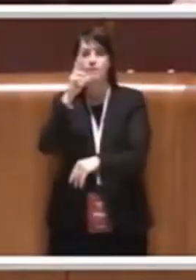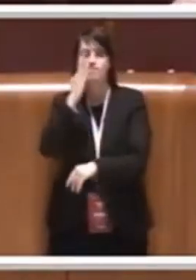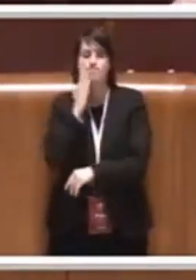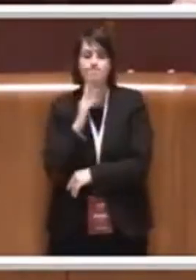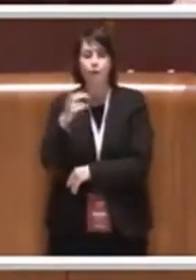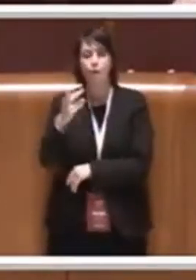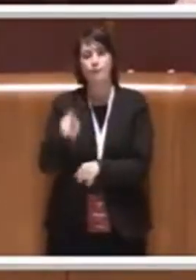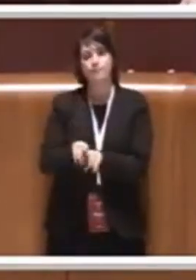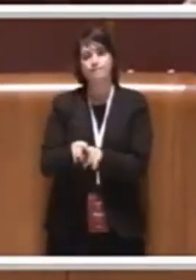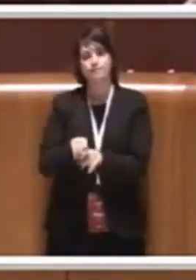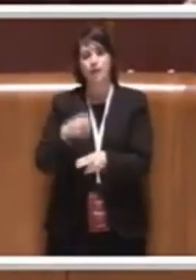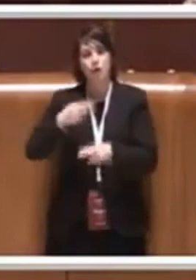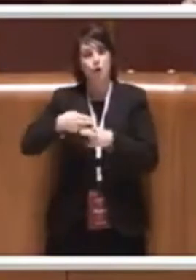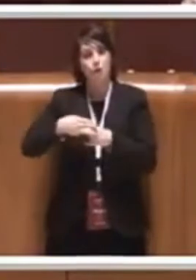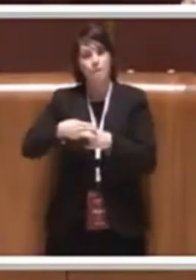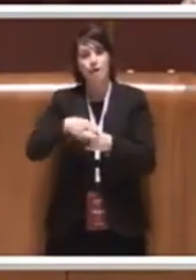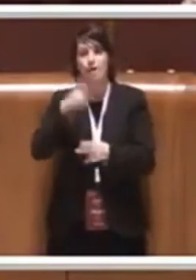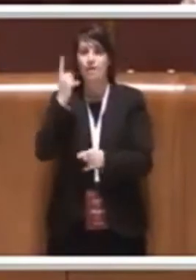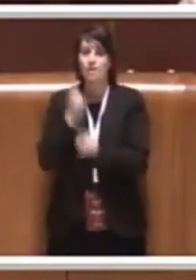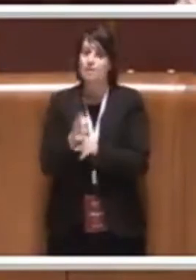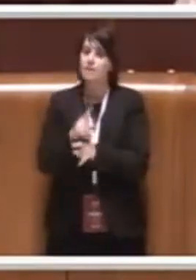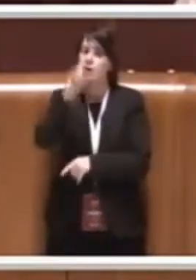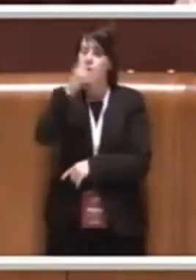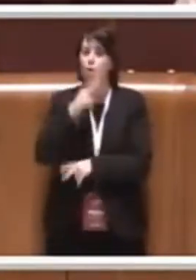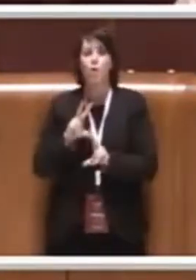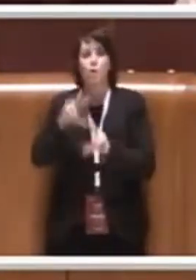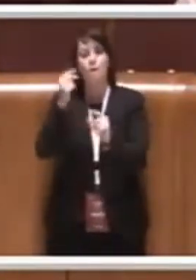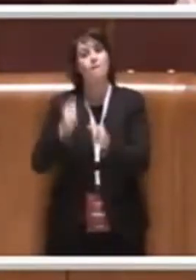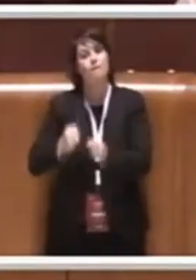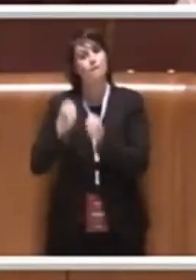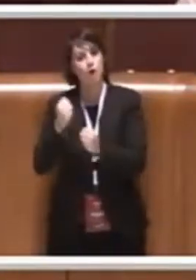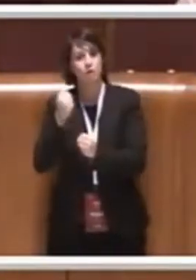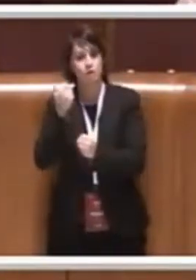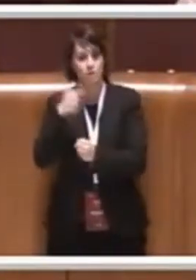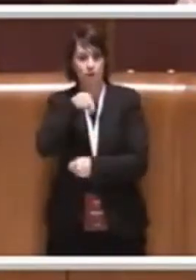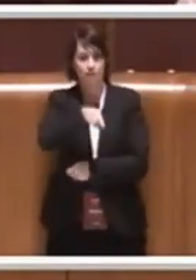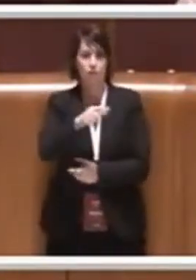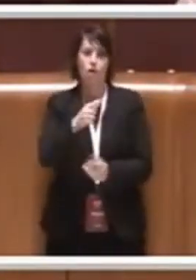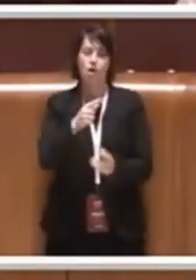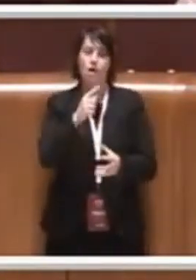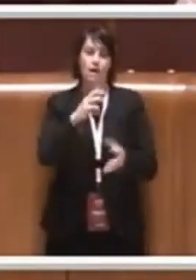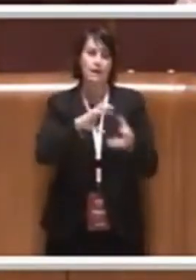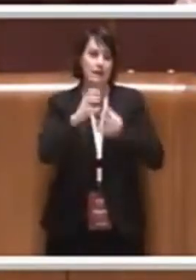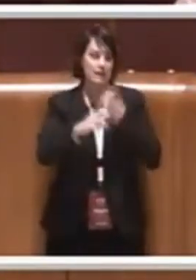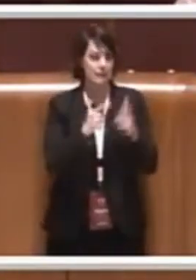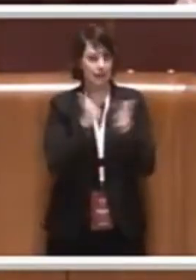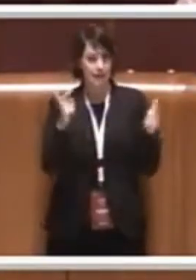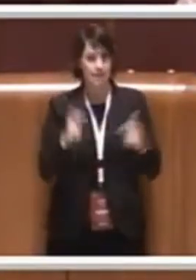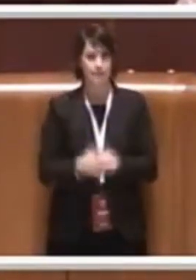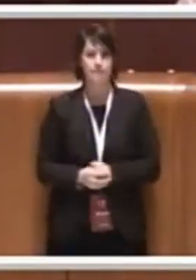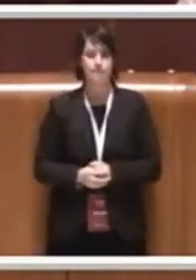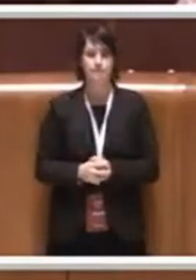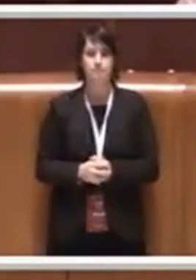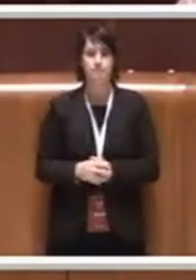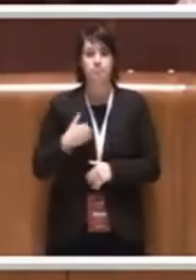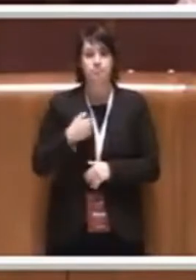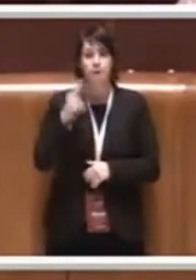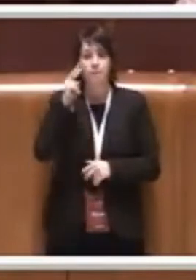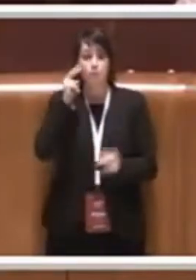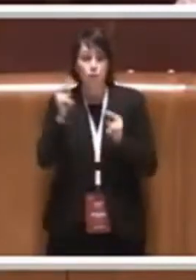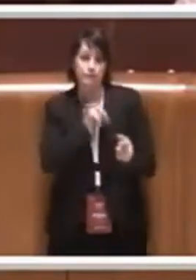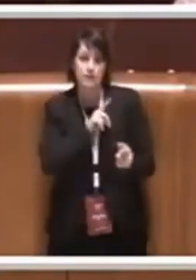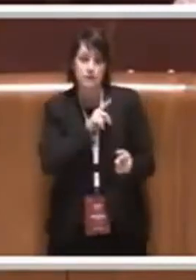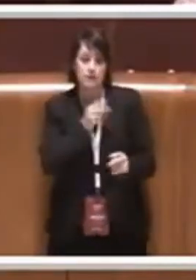forte, insomma, per la capitale. Dal nostro punto di vista, il lavoro che è stato fatto e sono stati già